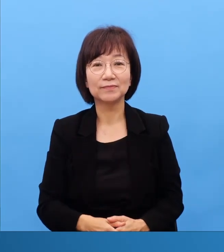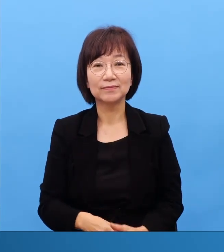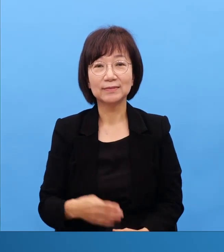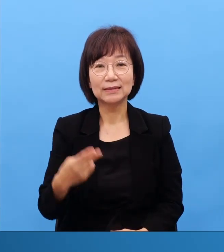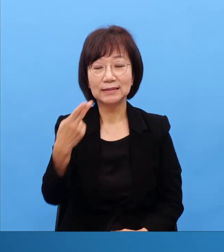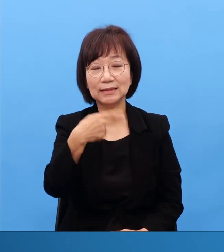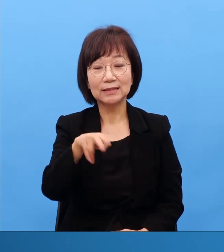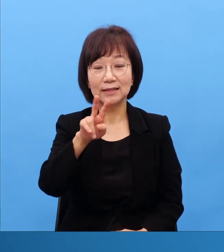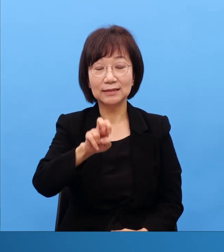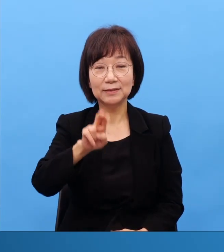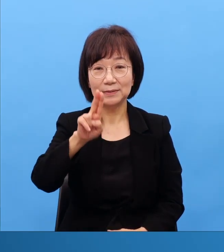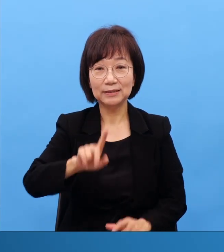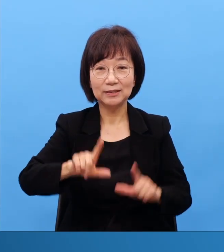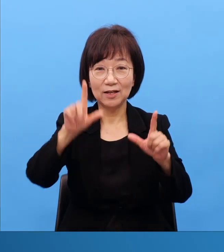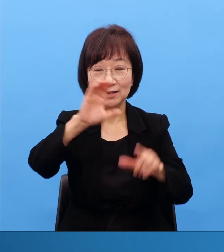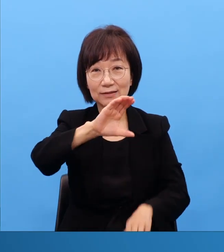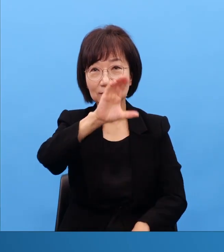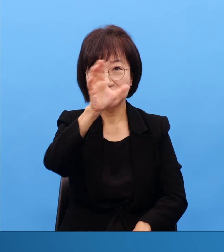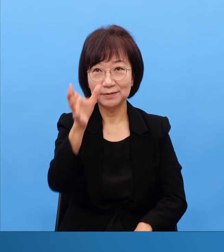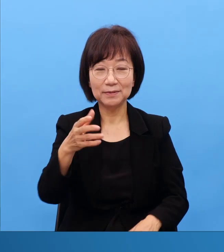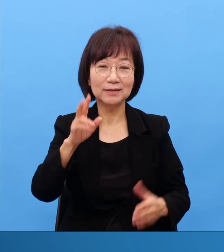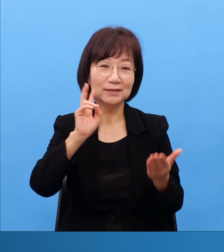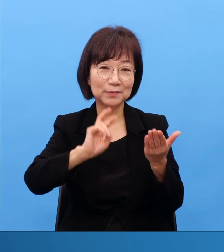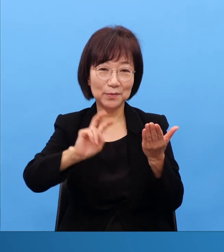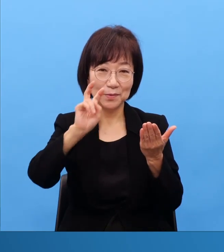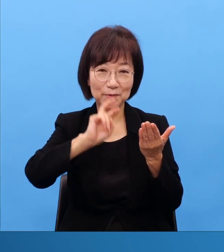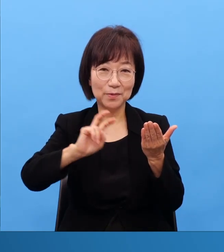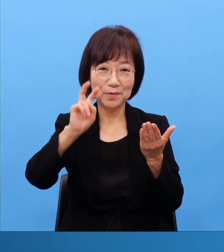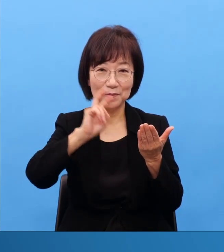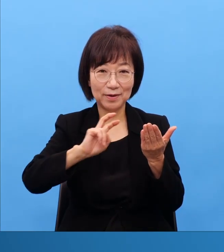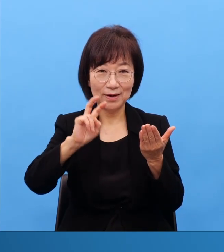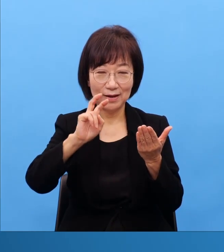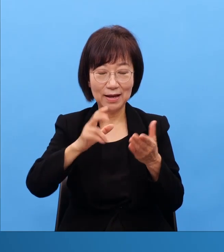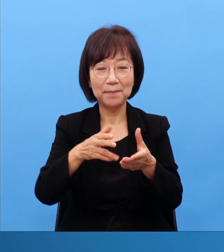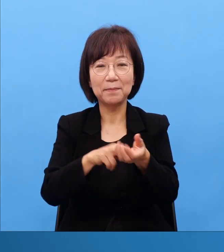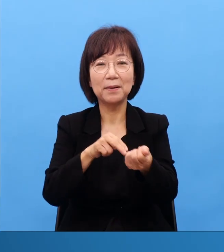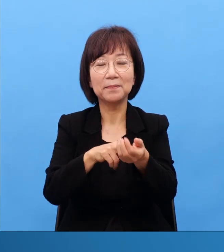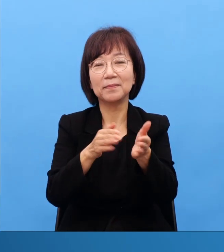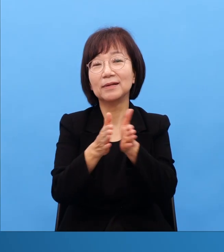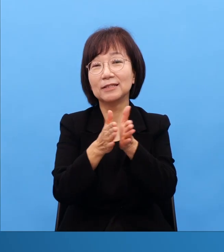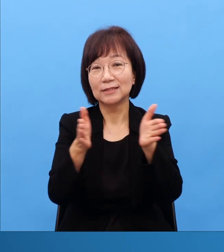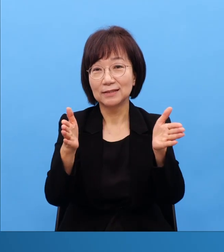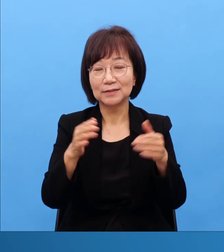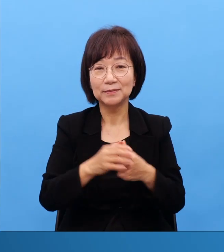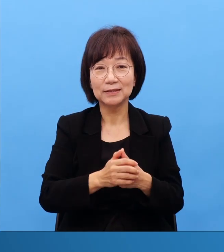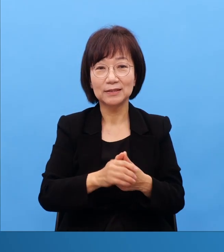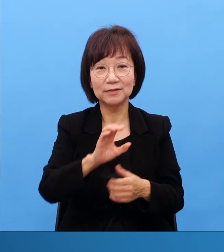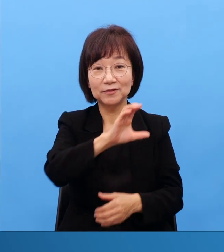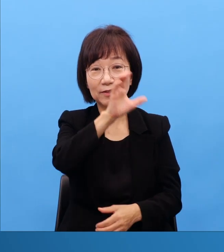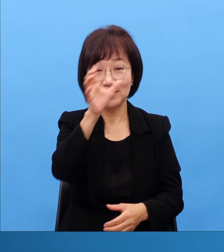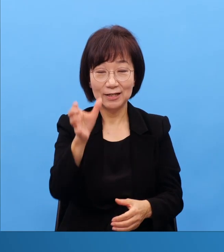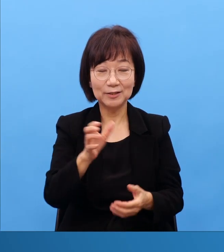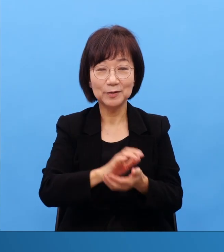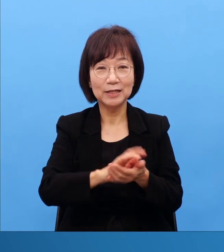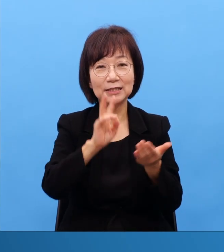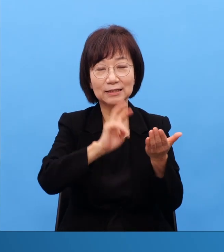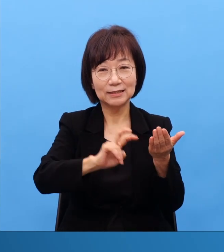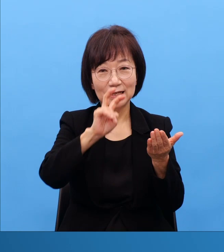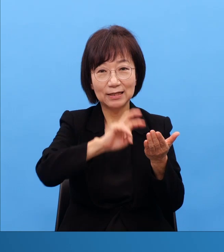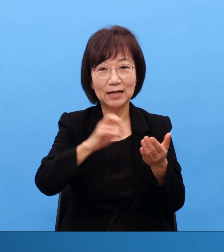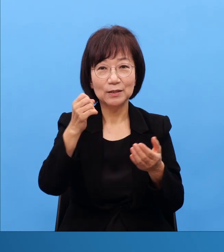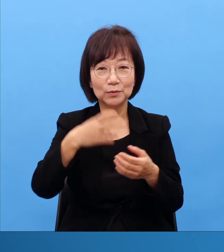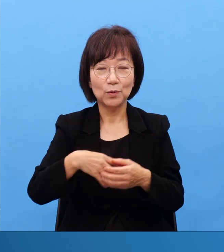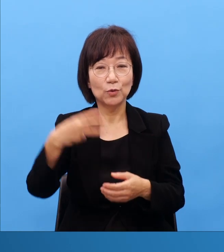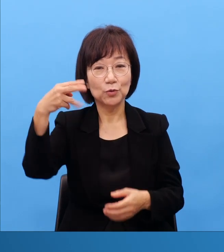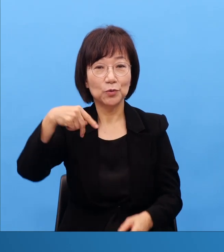2022 크리스마스 캐롤 항상 크리스마스가 발매됐습니다. 성탄절 찬양과 전도자의 작시곡 등 모두 9곡이